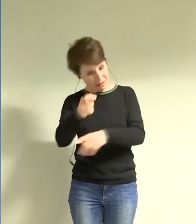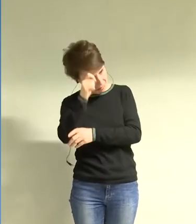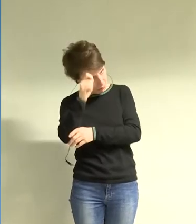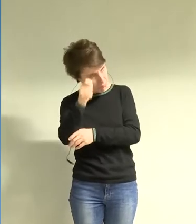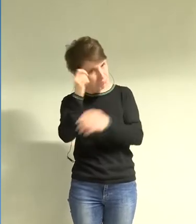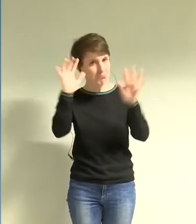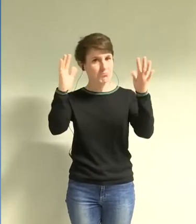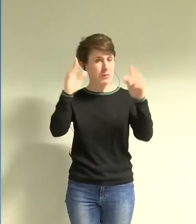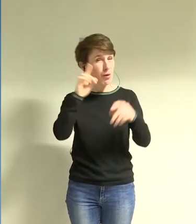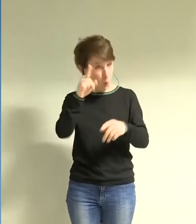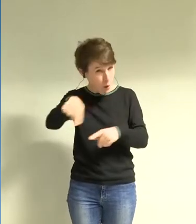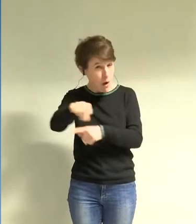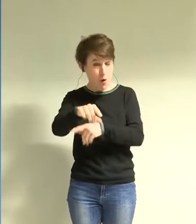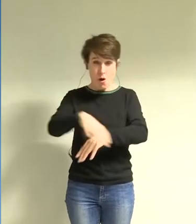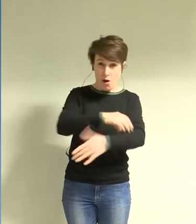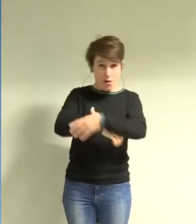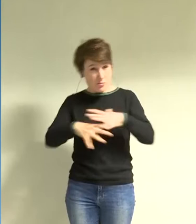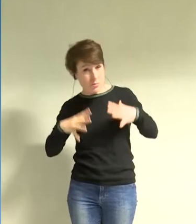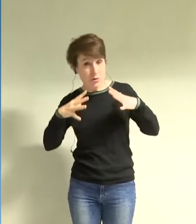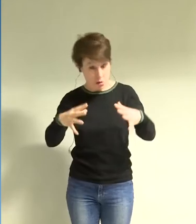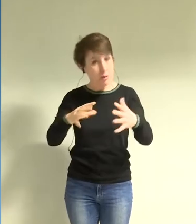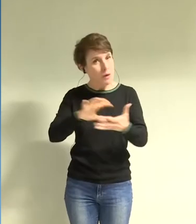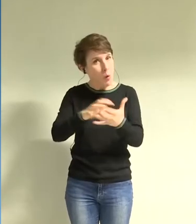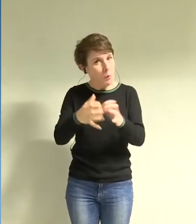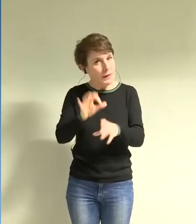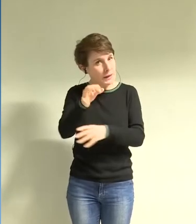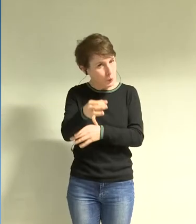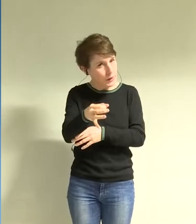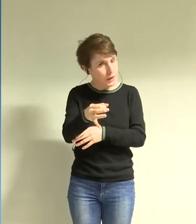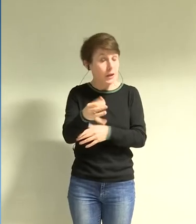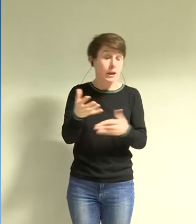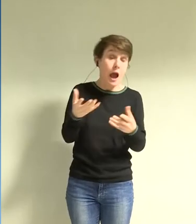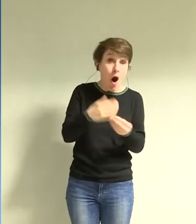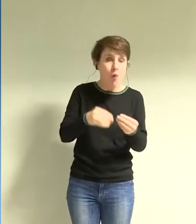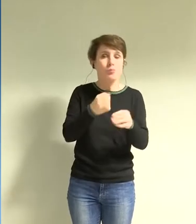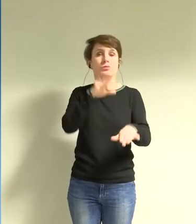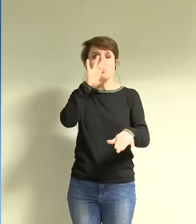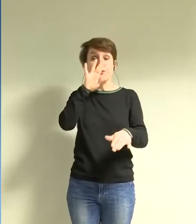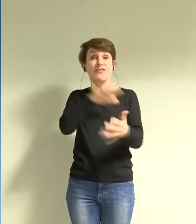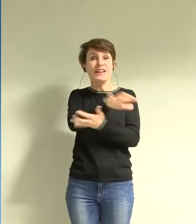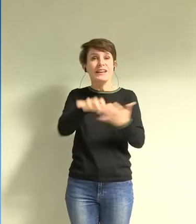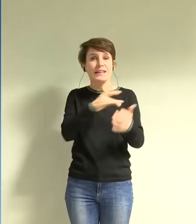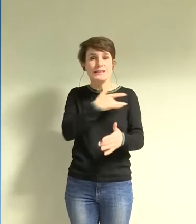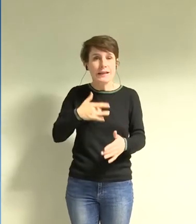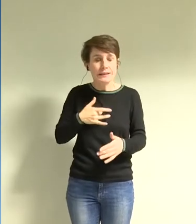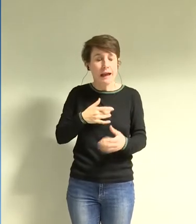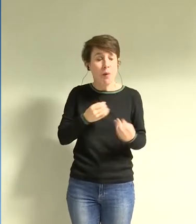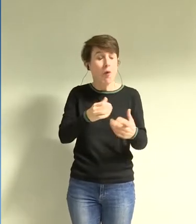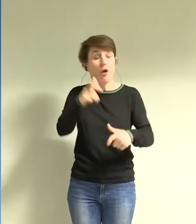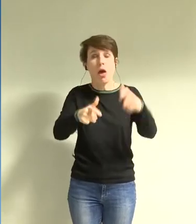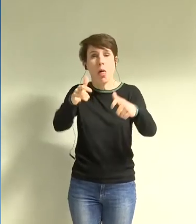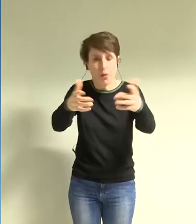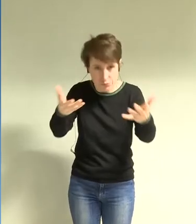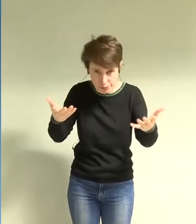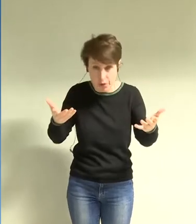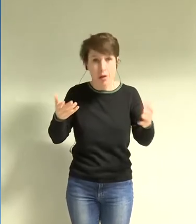avec conviction dans ce processus bien compliqué et pas simplifié par la crise sanitaire et je crois que par l'occasion beaucoup